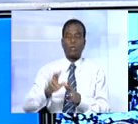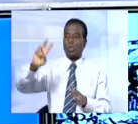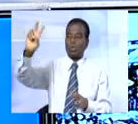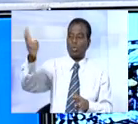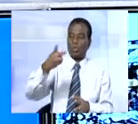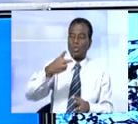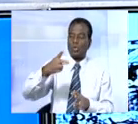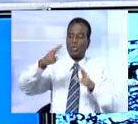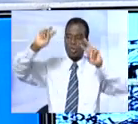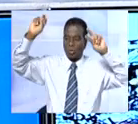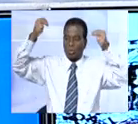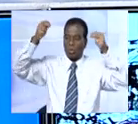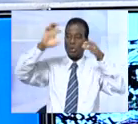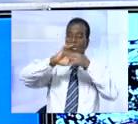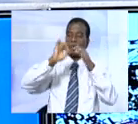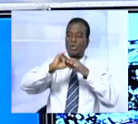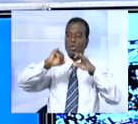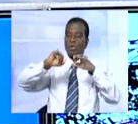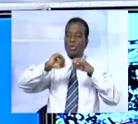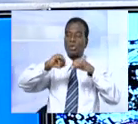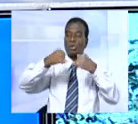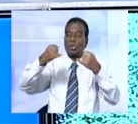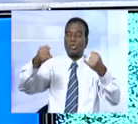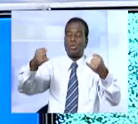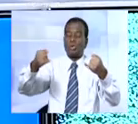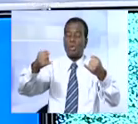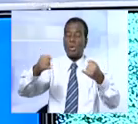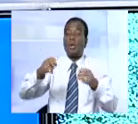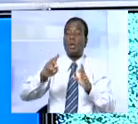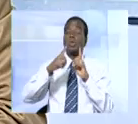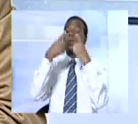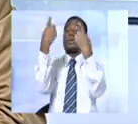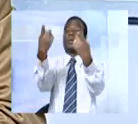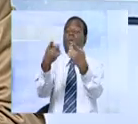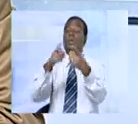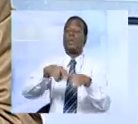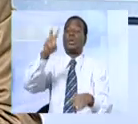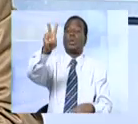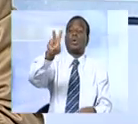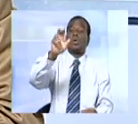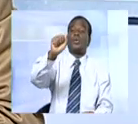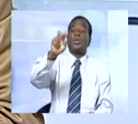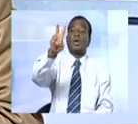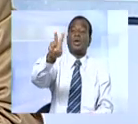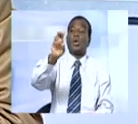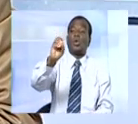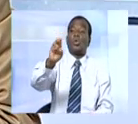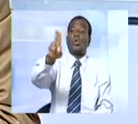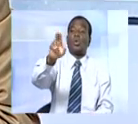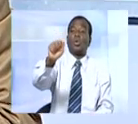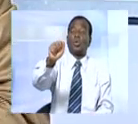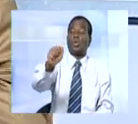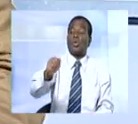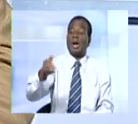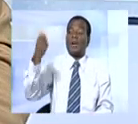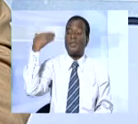Deuxième grand titre de cette édition, le département de Vavoie, appartenant à l'ex-zone centre-nord et ouest lors de la crise ivoirienne, a